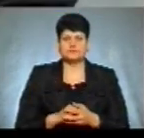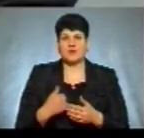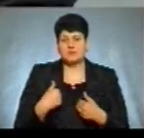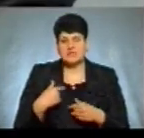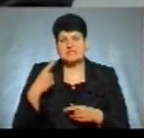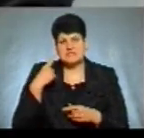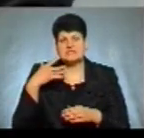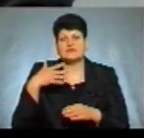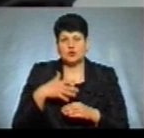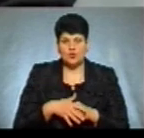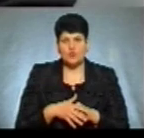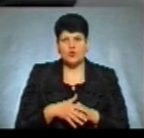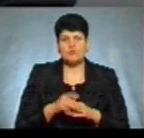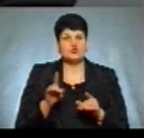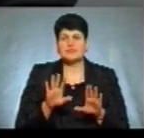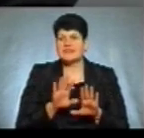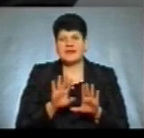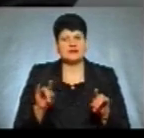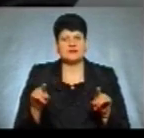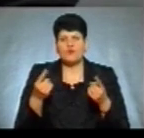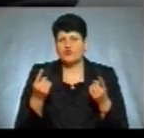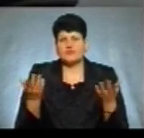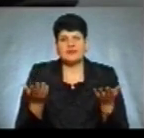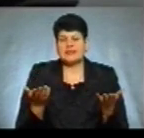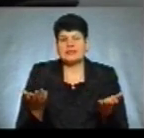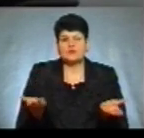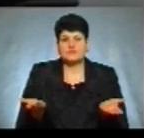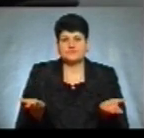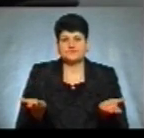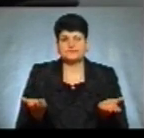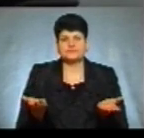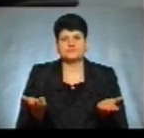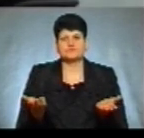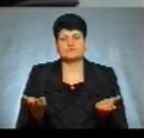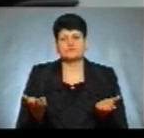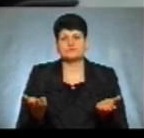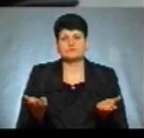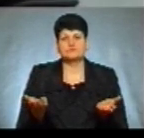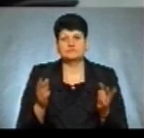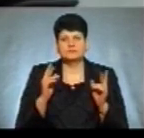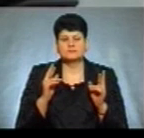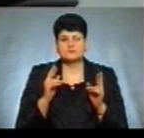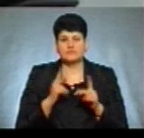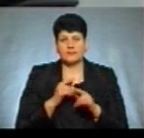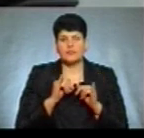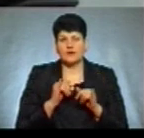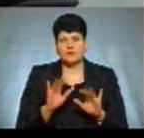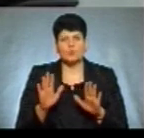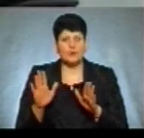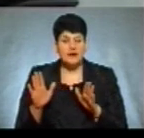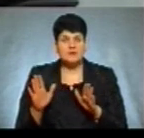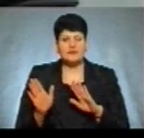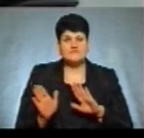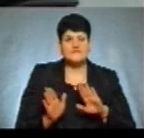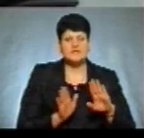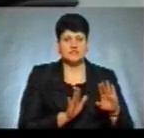свідомо, щоб не створювати якихось, скажімо так, негативних моментів, да, відійшли від цього,